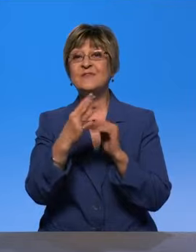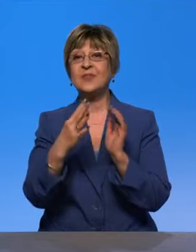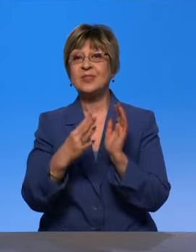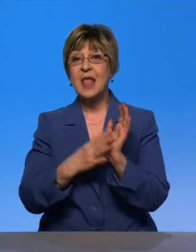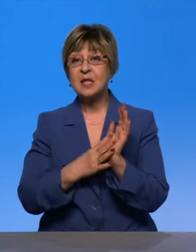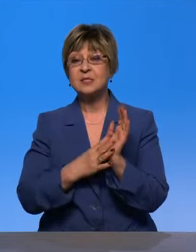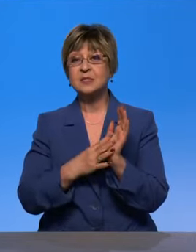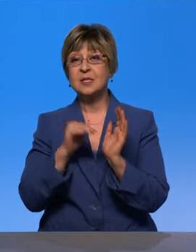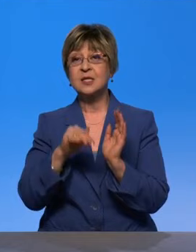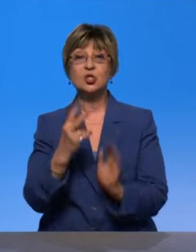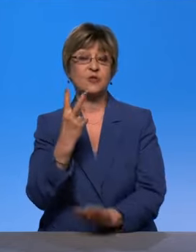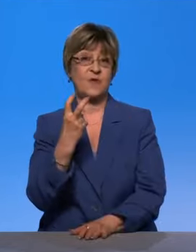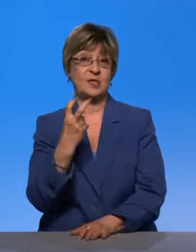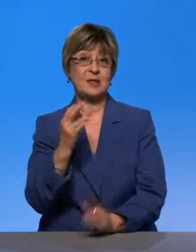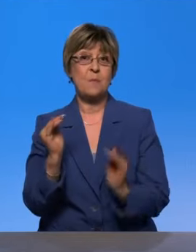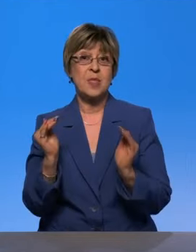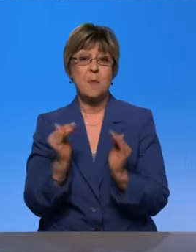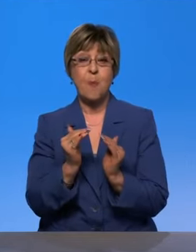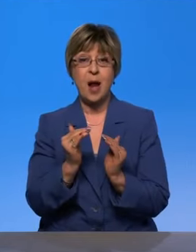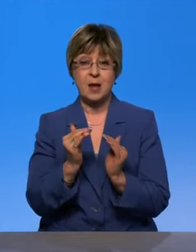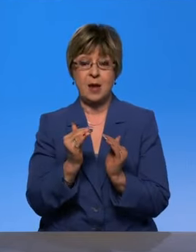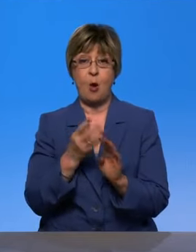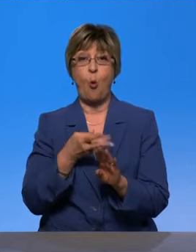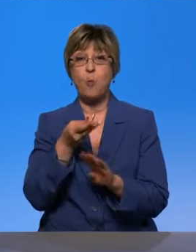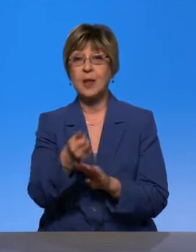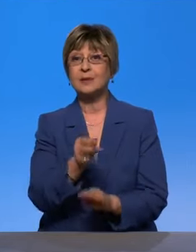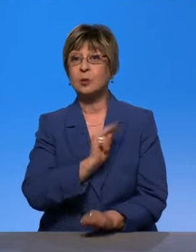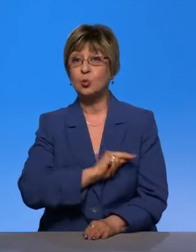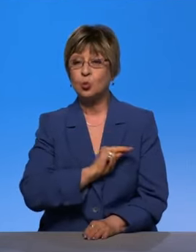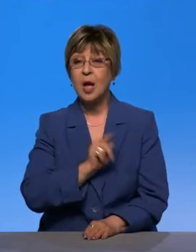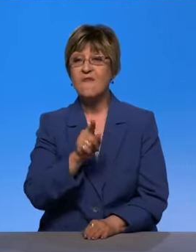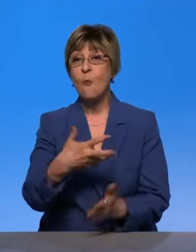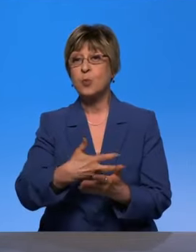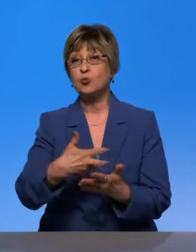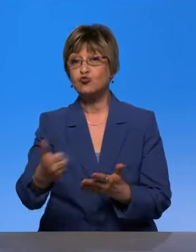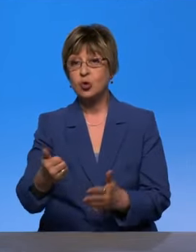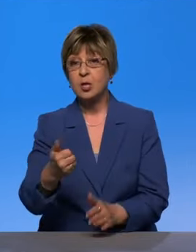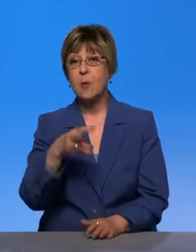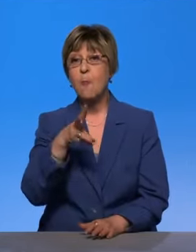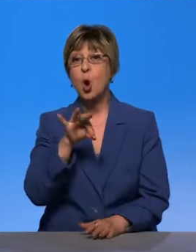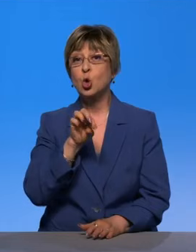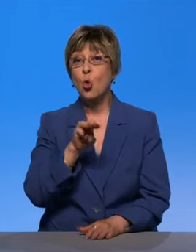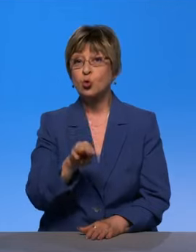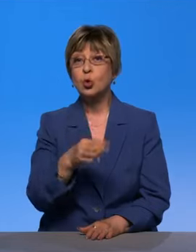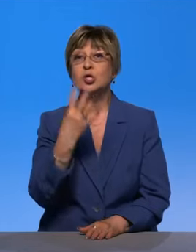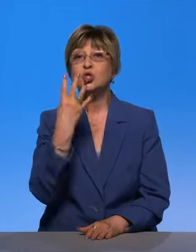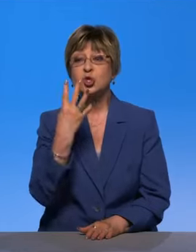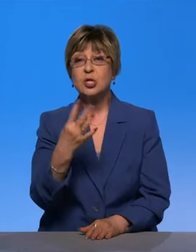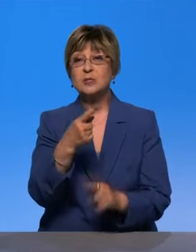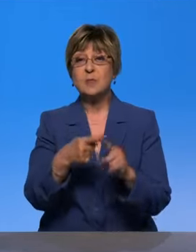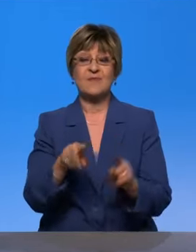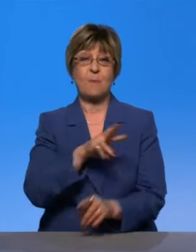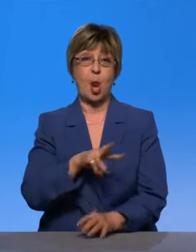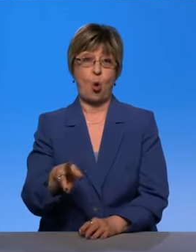19 200, минимальный размер оплаты труда. Его получают где-то, это МРОД, 4,5 миллиона.